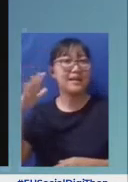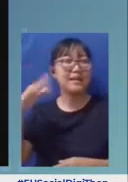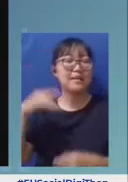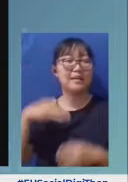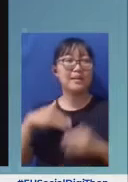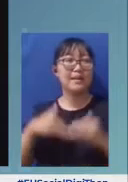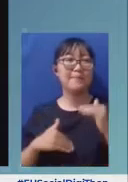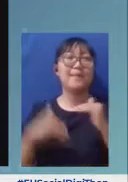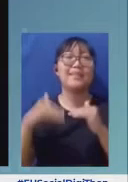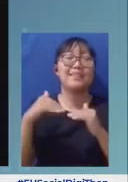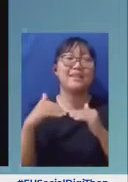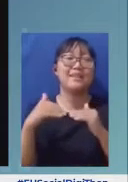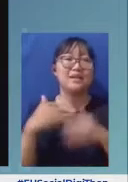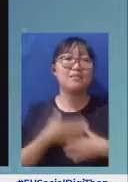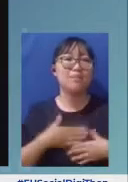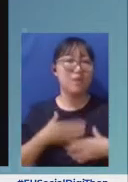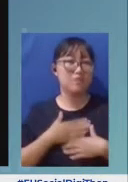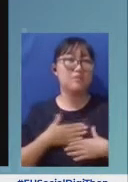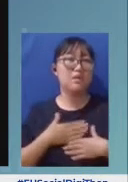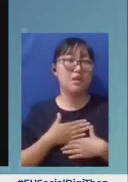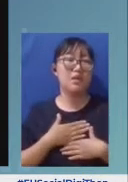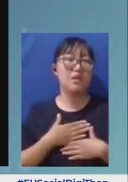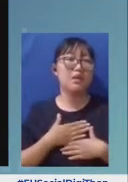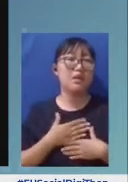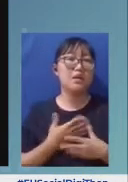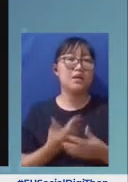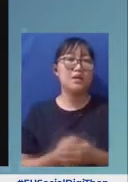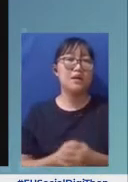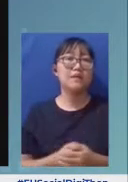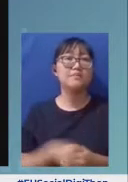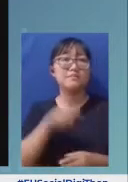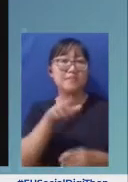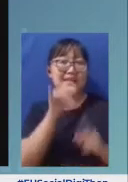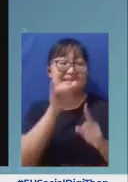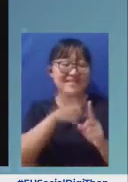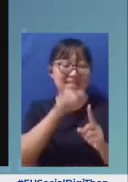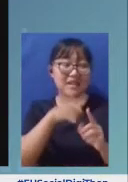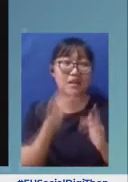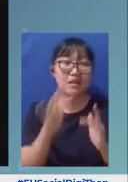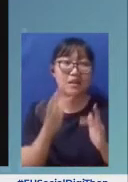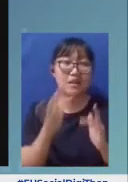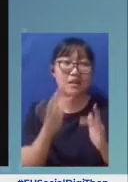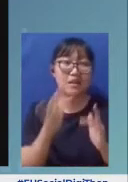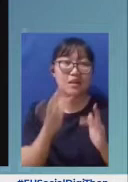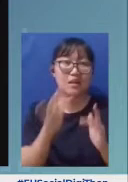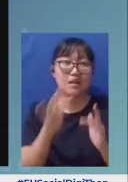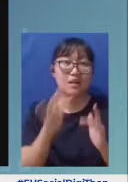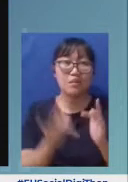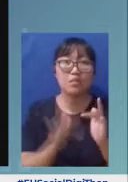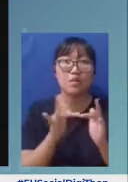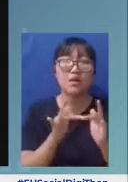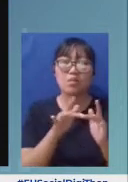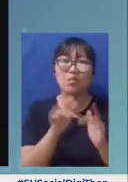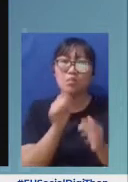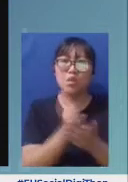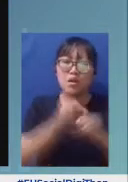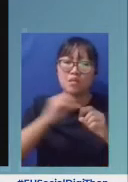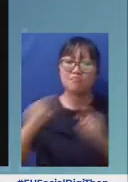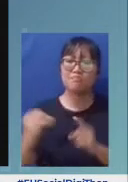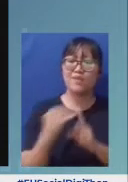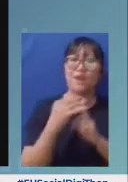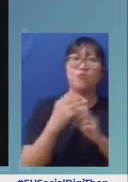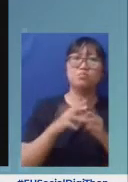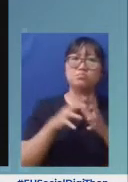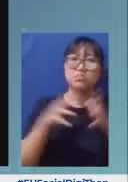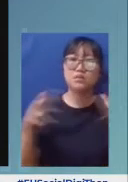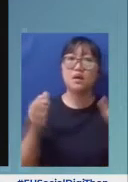kuat. Nah, cyberbullying ini bisa berdampak lebih besar. Karena apa? Karena kalau